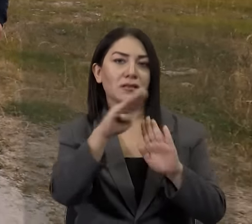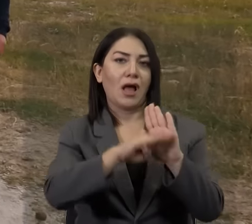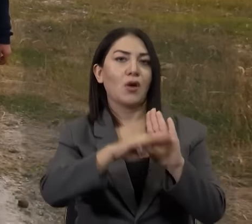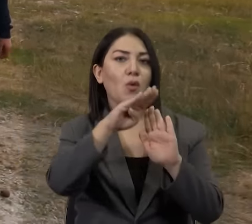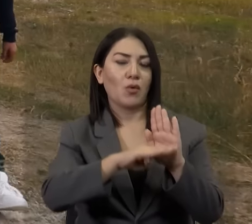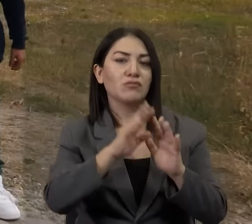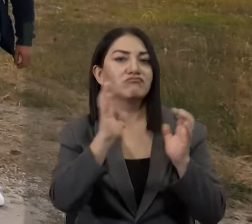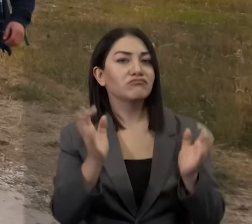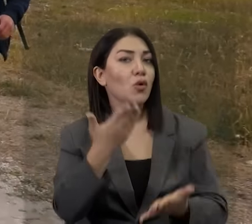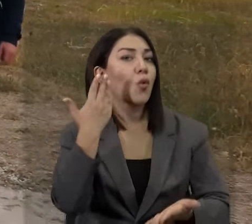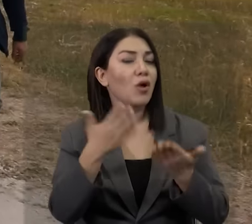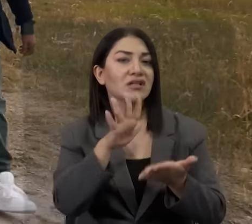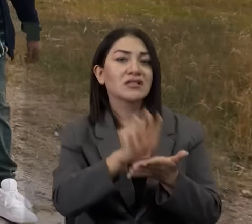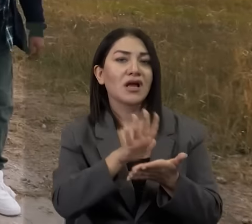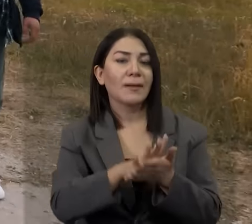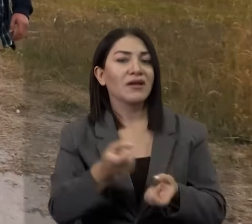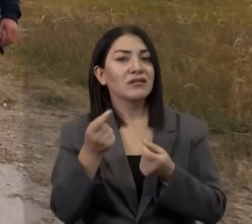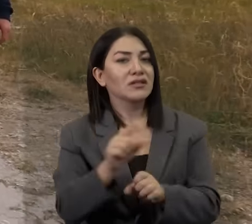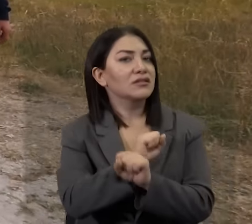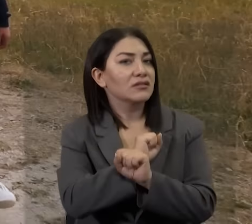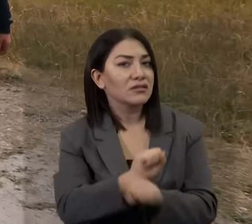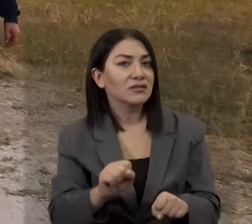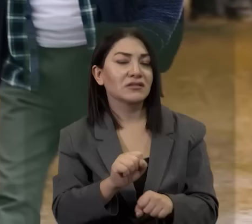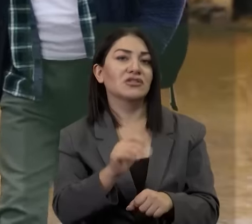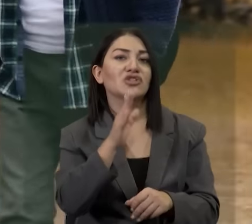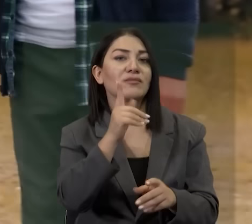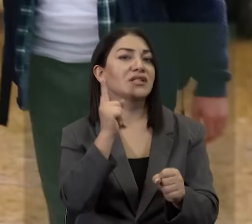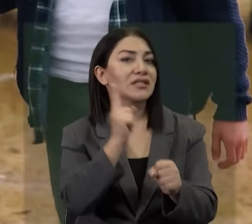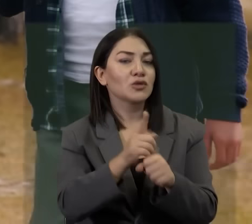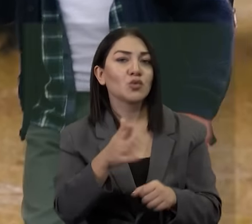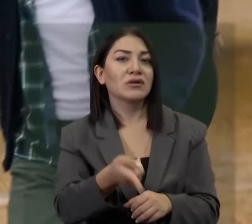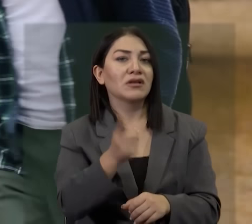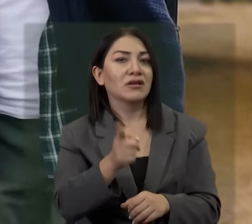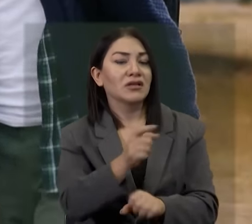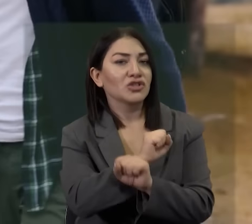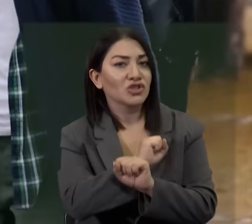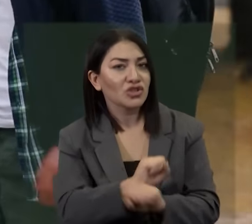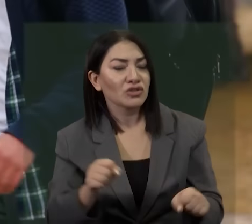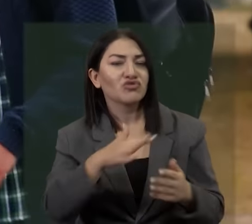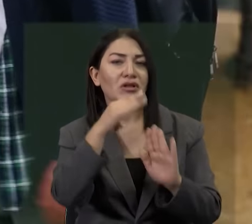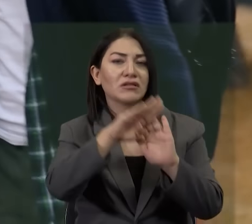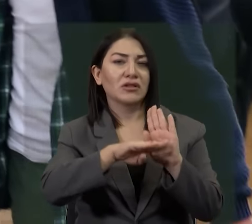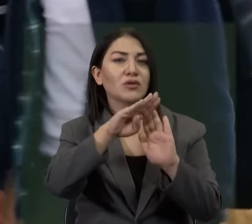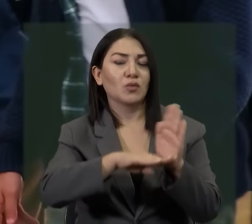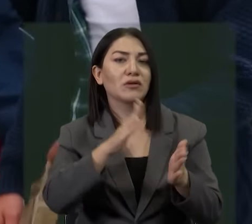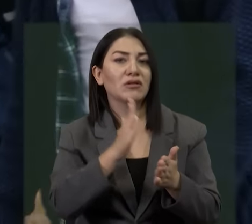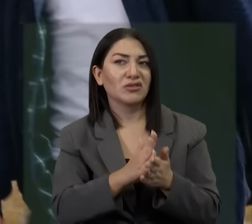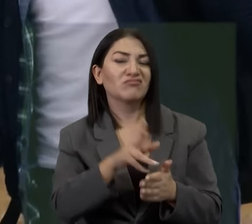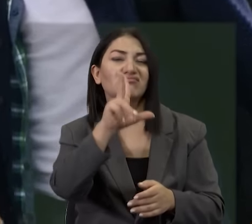է։ Պիտի տարական կանոններն է պահպանենք։ Օրինակ չախտոտենք, արկելված ժամանակ ձուկ չբռնենք, այնտեղ շատ կանոններ